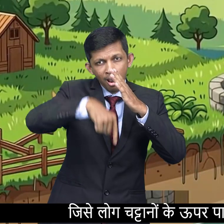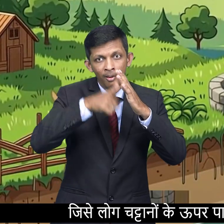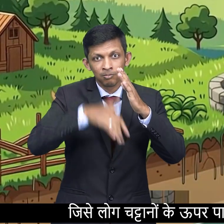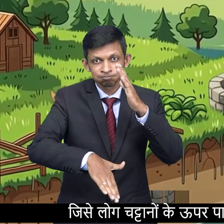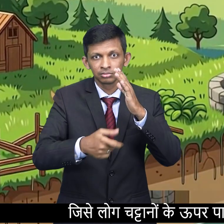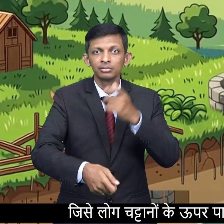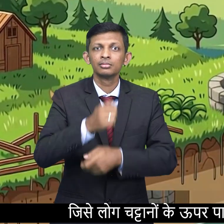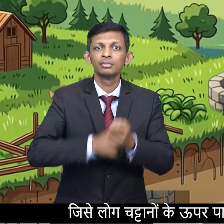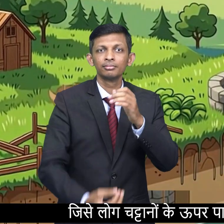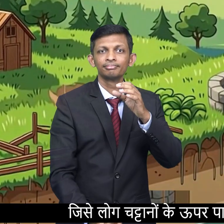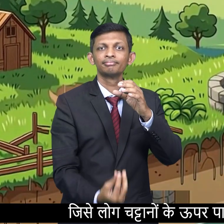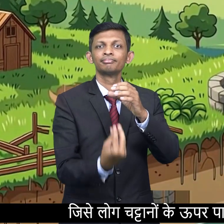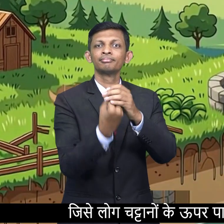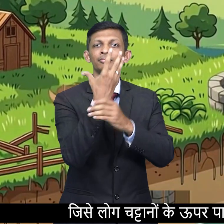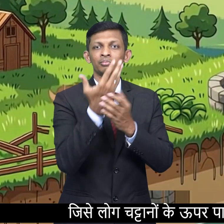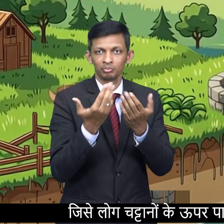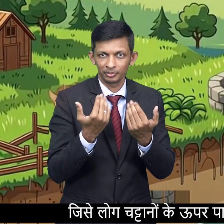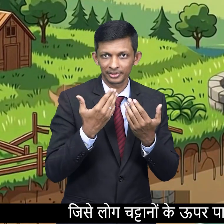हैं।